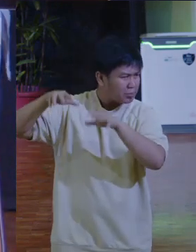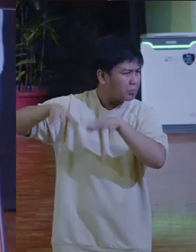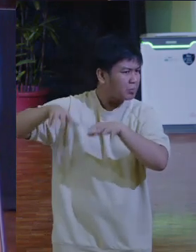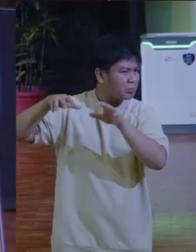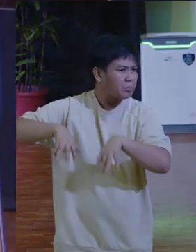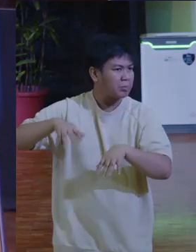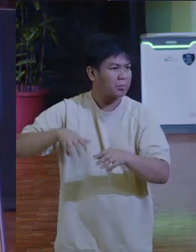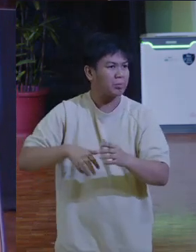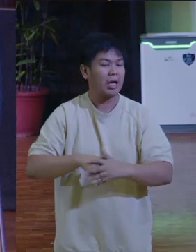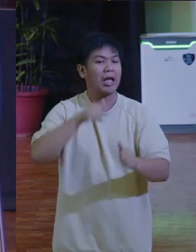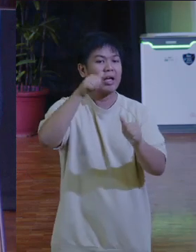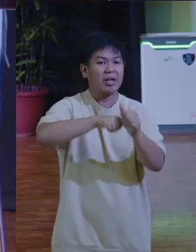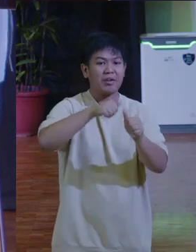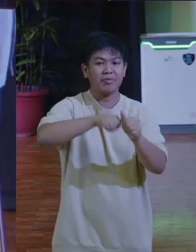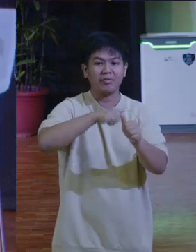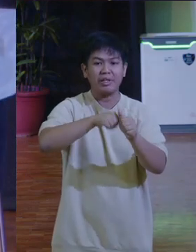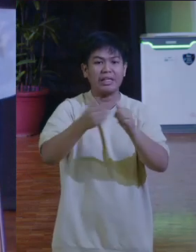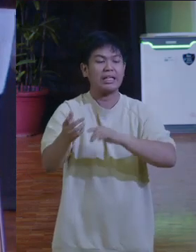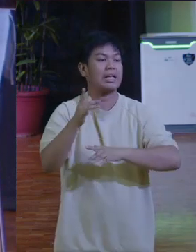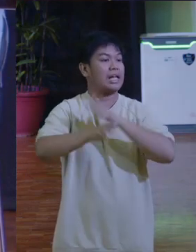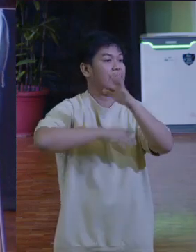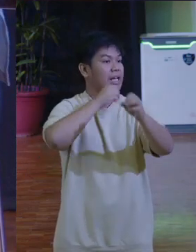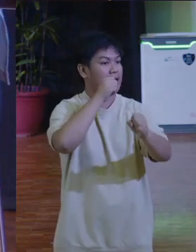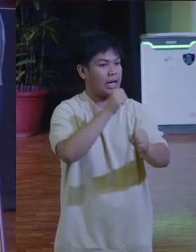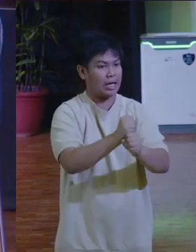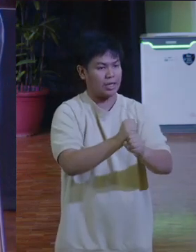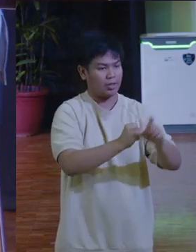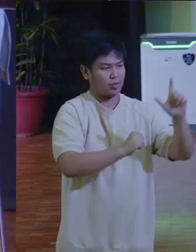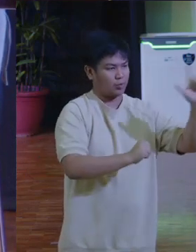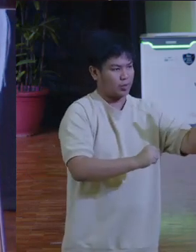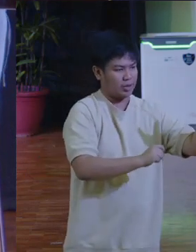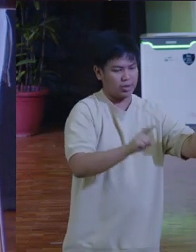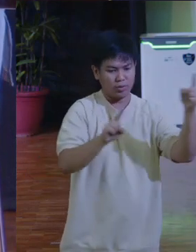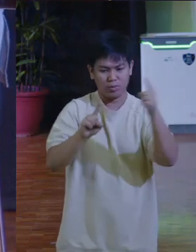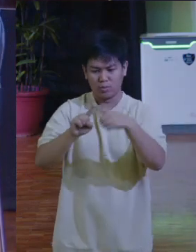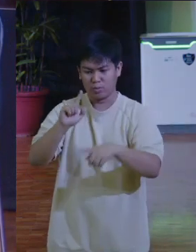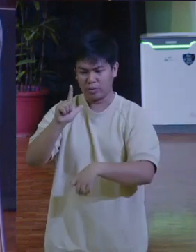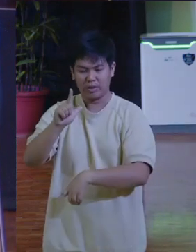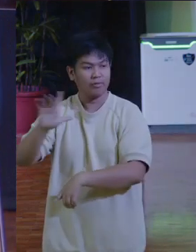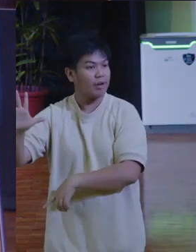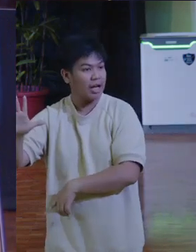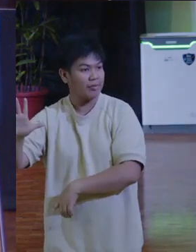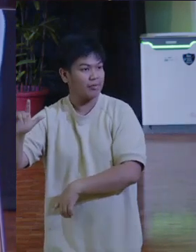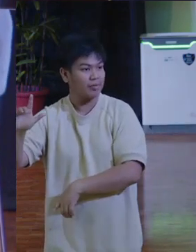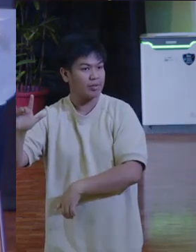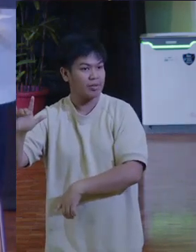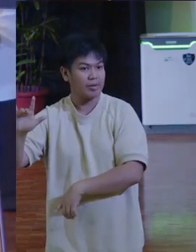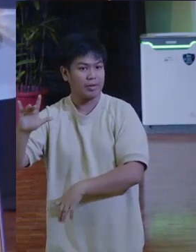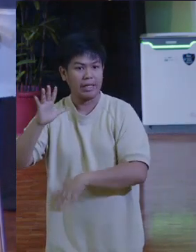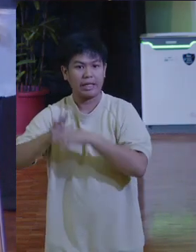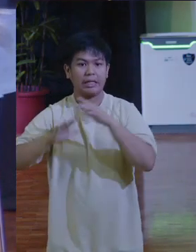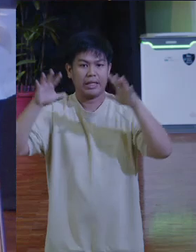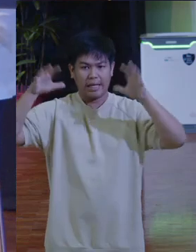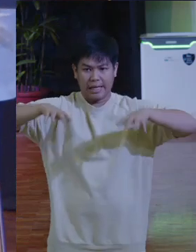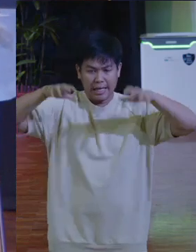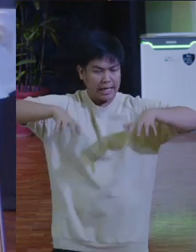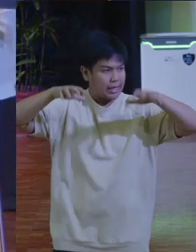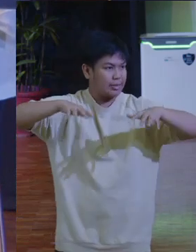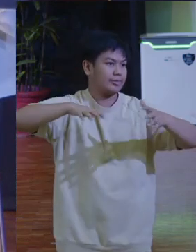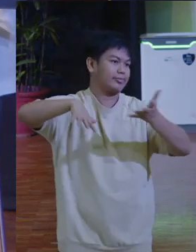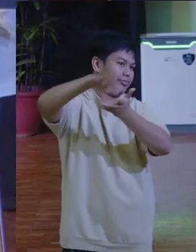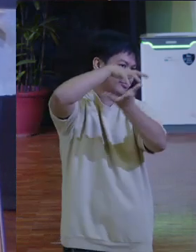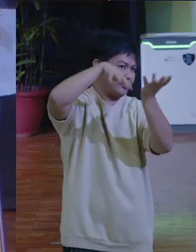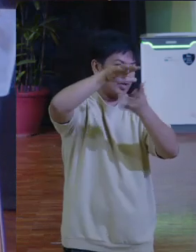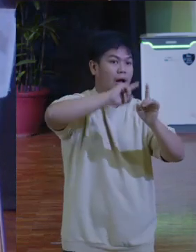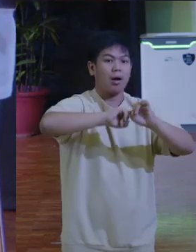25 na malalakas na typhoon sa Pilipinas taon-taon. Pero hindi lang po bagyo ng klima ang naranasan